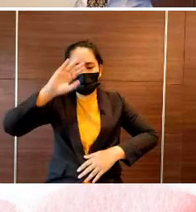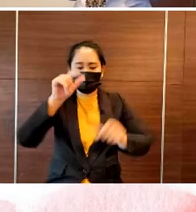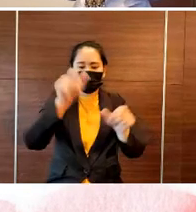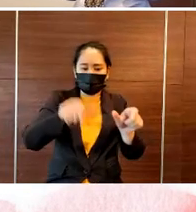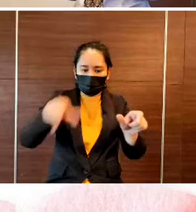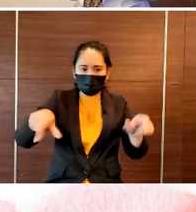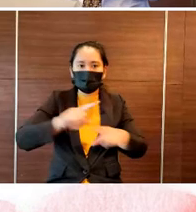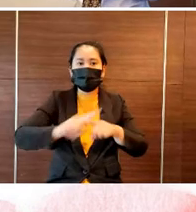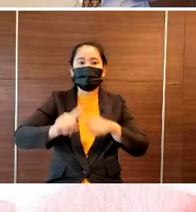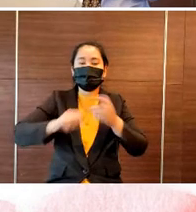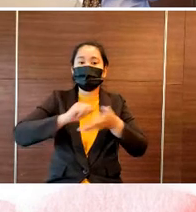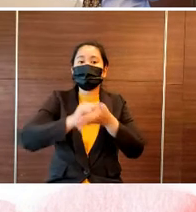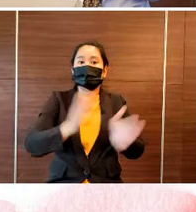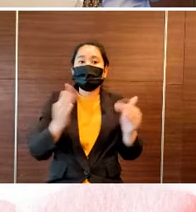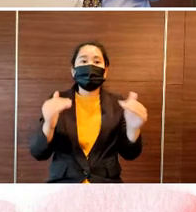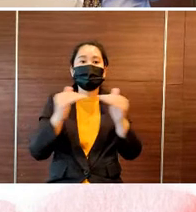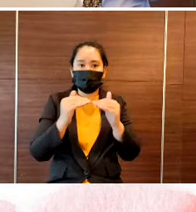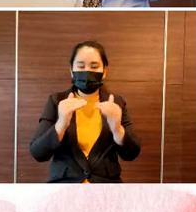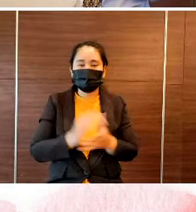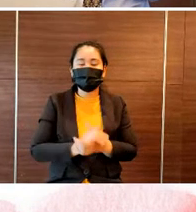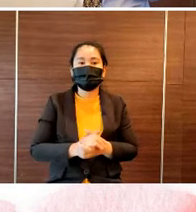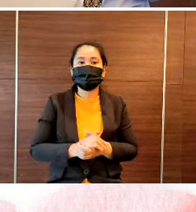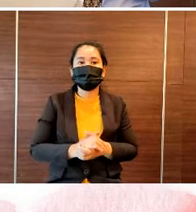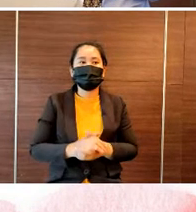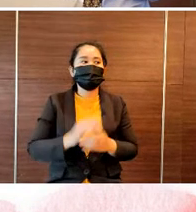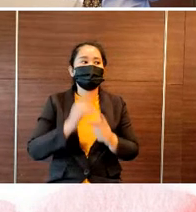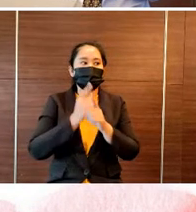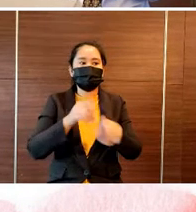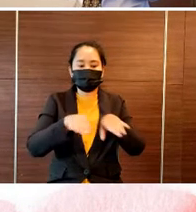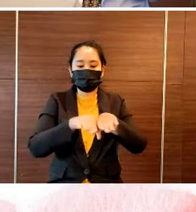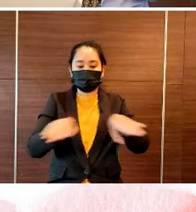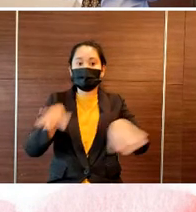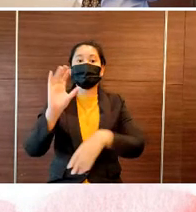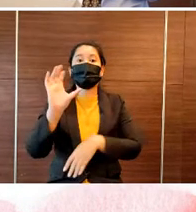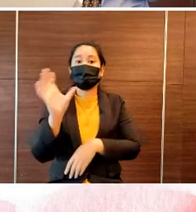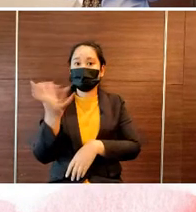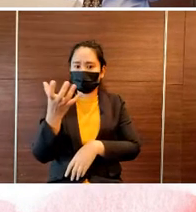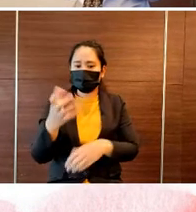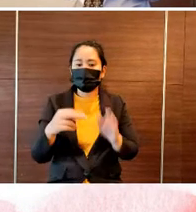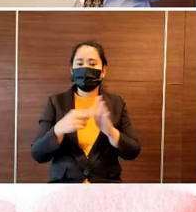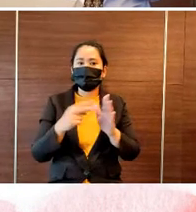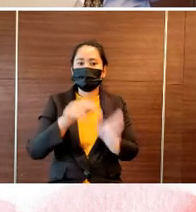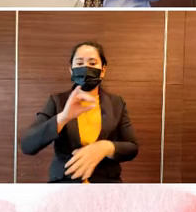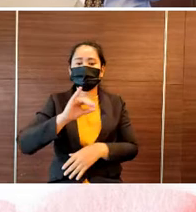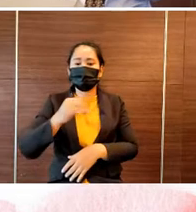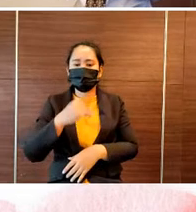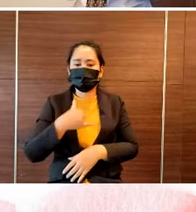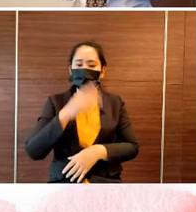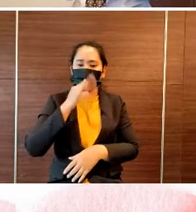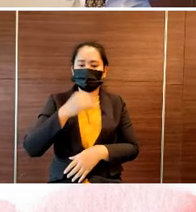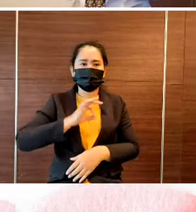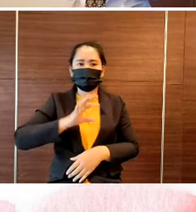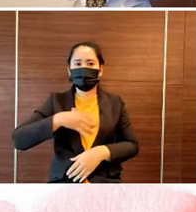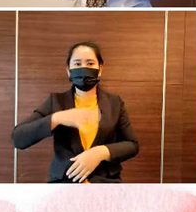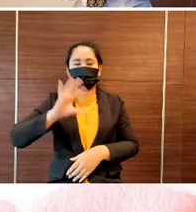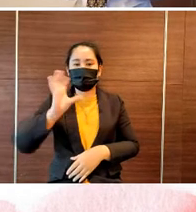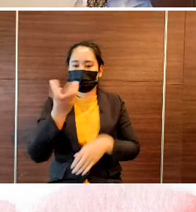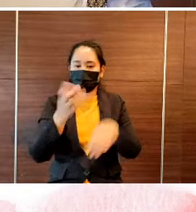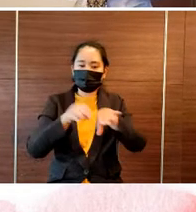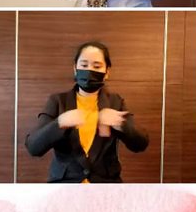ฐานสากลทุกอย่างจะเอาสากลหมดนะแต่พอมาพูดถึงบางเรื่องไม่เอาสากลนะน